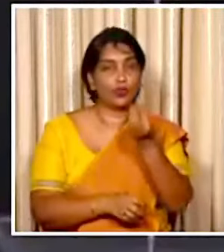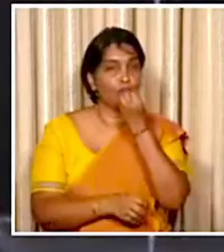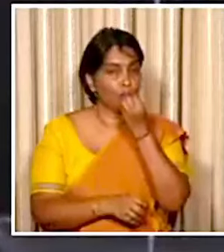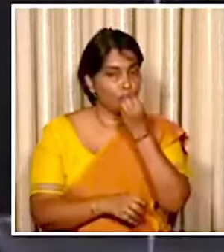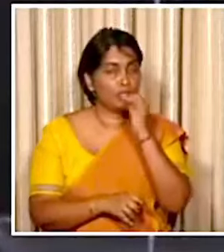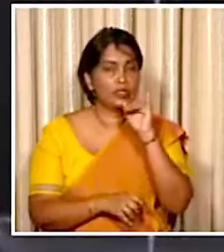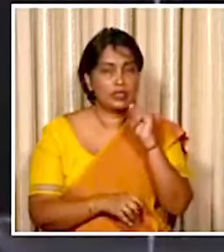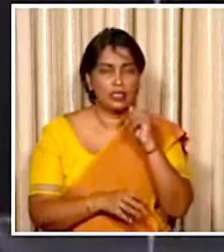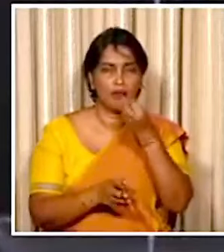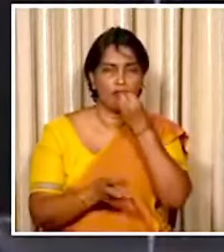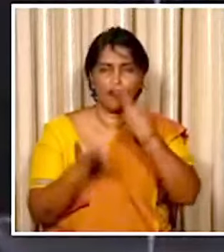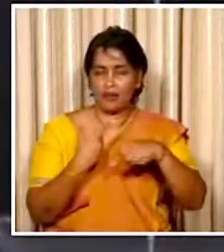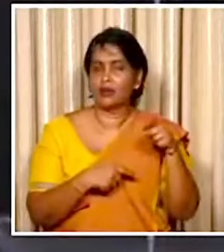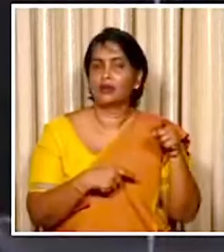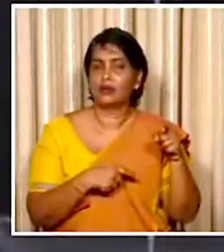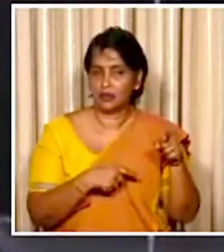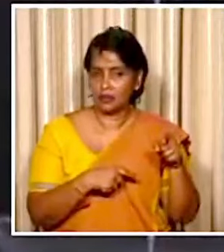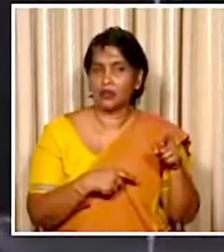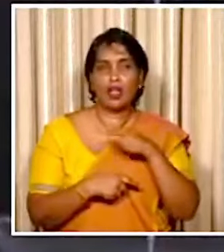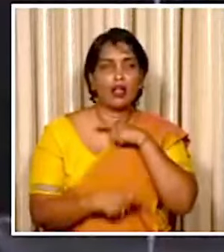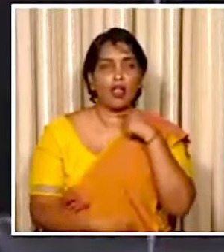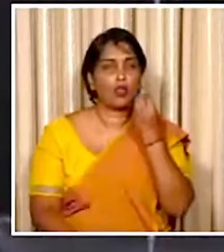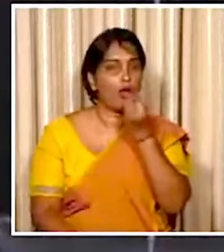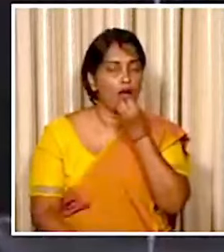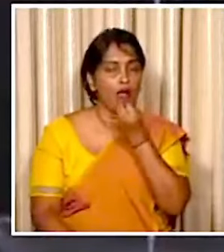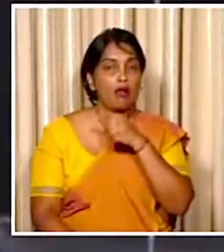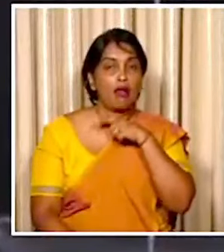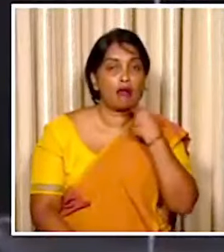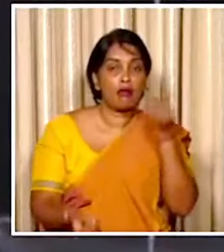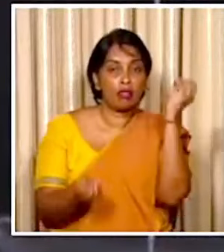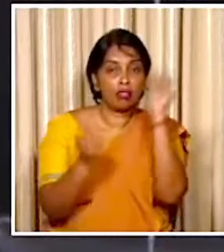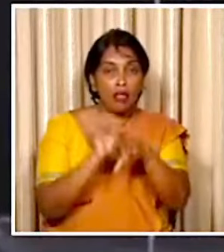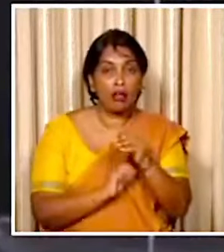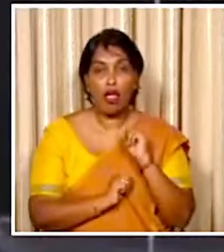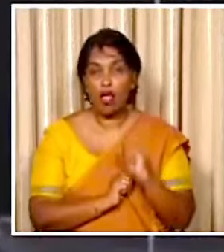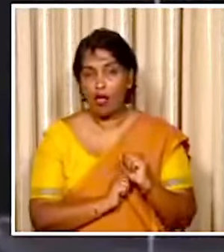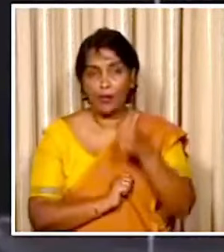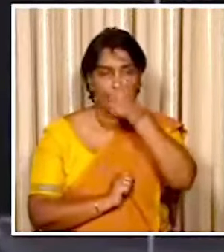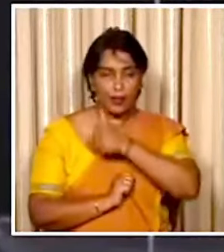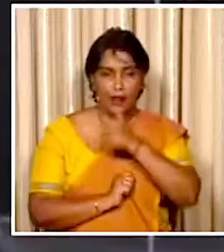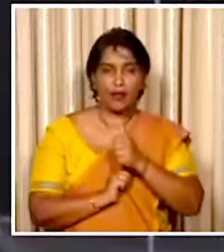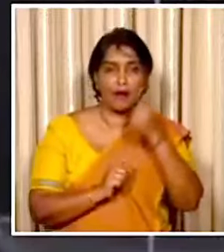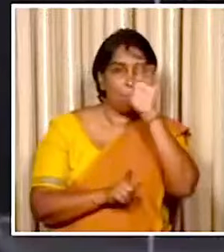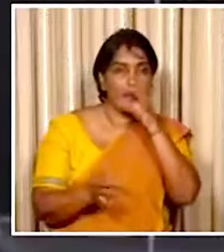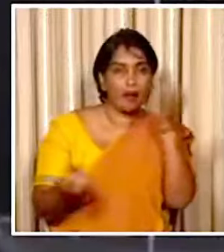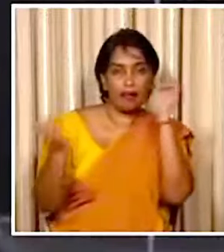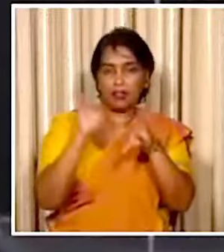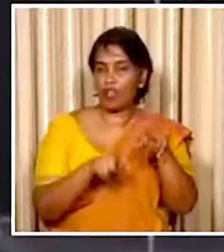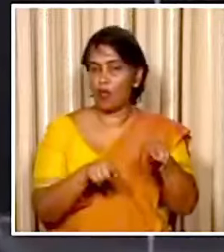ගන්න සමහර ආහාර ඒ කියන්නේ රතු හාල් රතු කරන්නේ කොහොමද වංචනික විදියට වෙනත් වර්ණ ගන්නවන්නේ